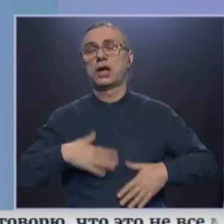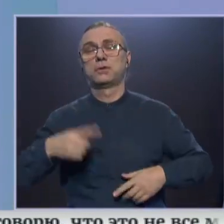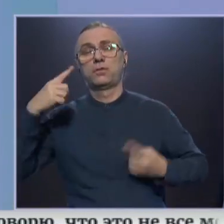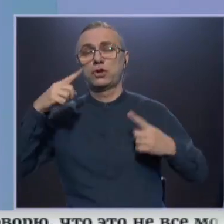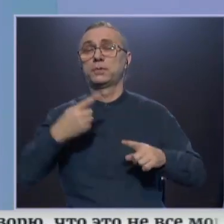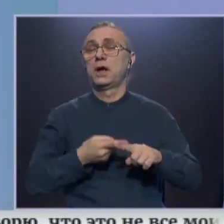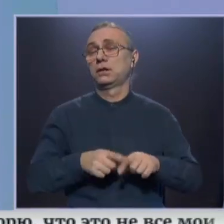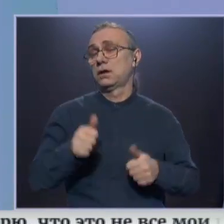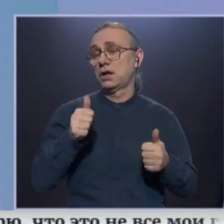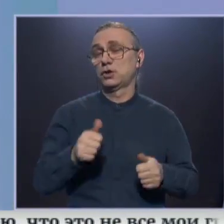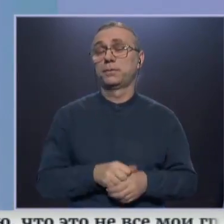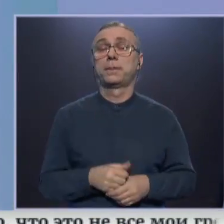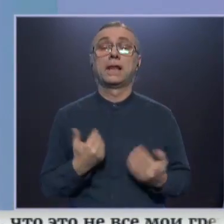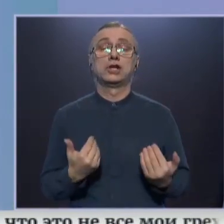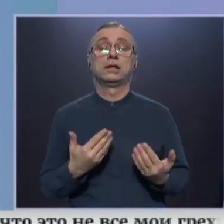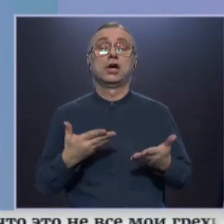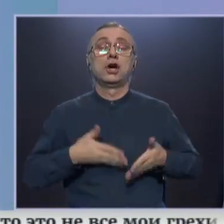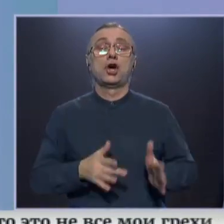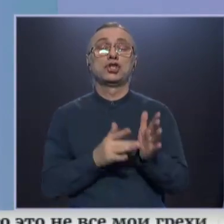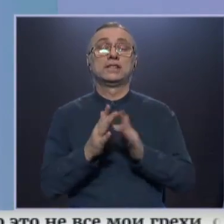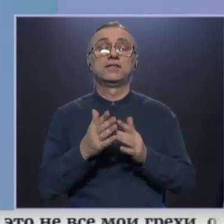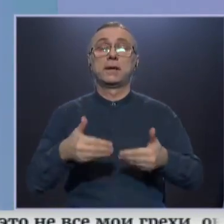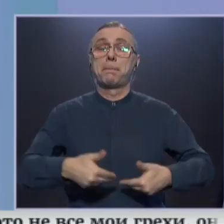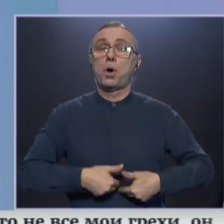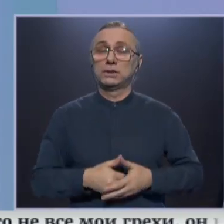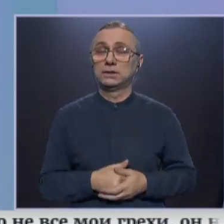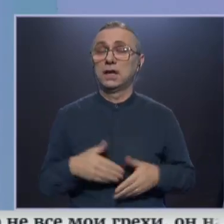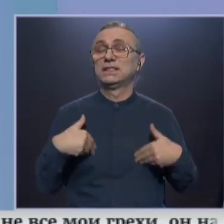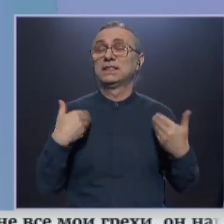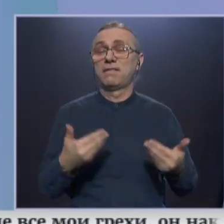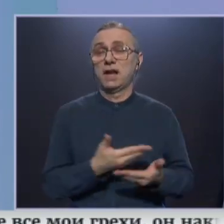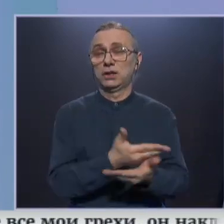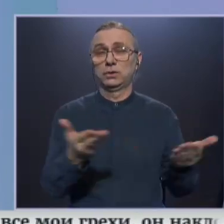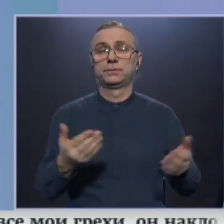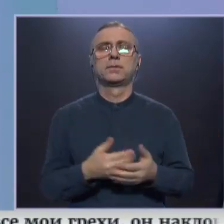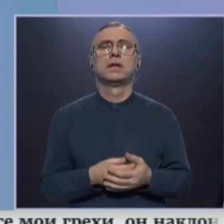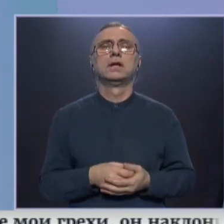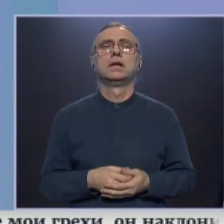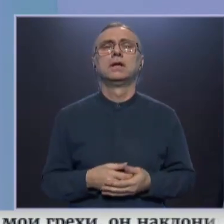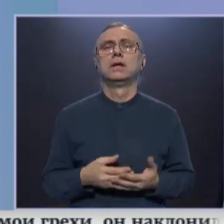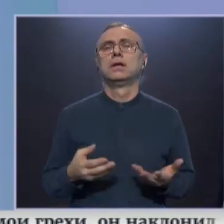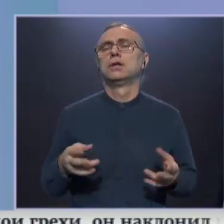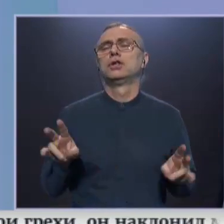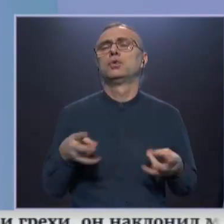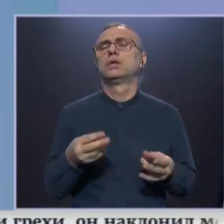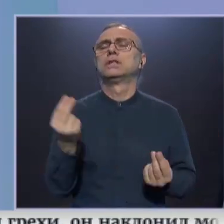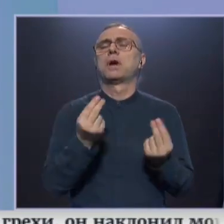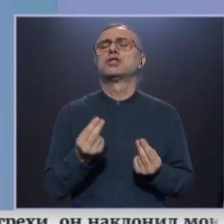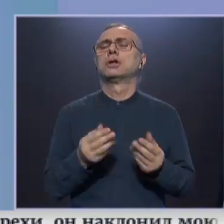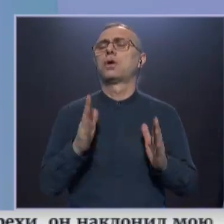в дни рождественского поста, я бы тоже всем посоветовал. Не нужно изображать, что ты великий аскет, который читает только святых